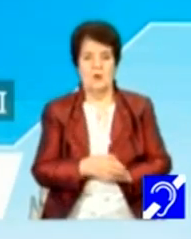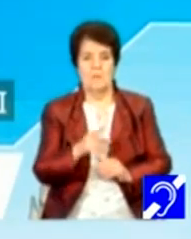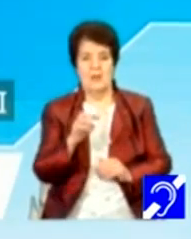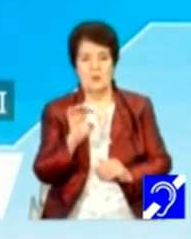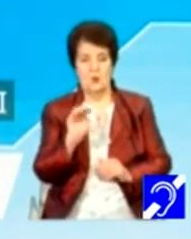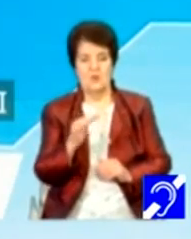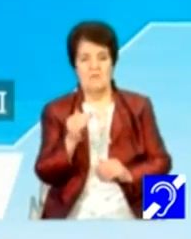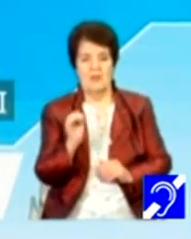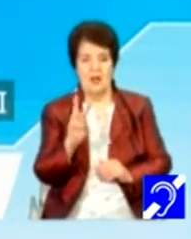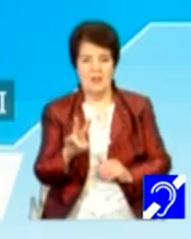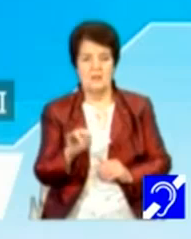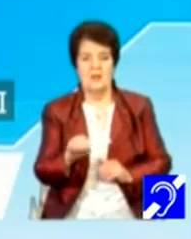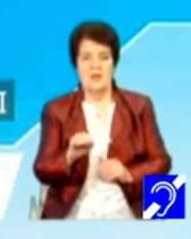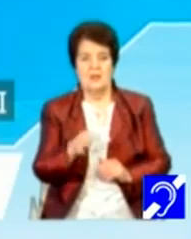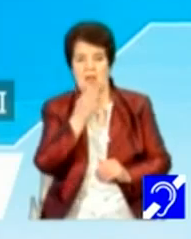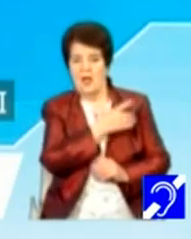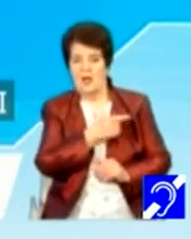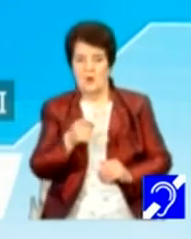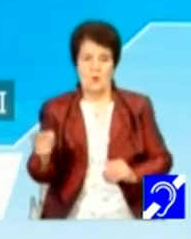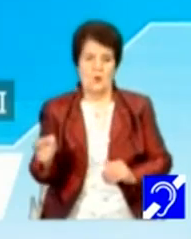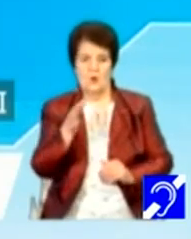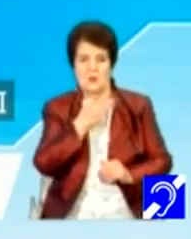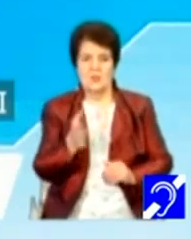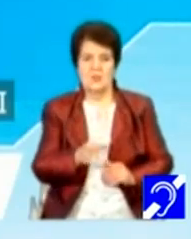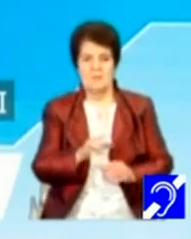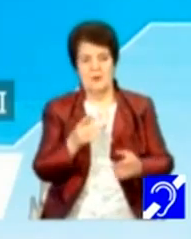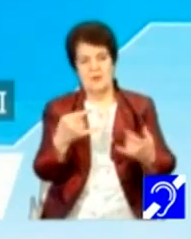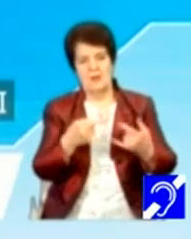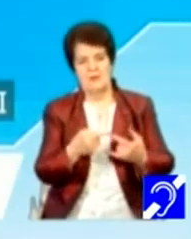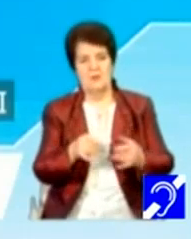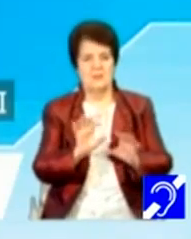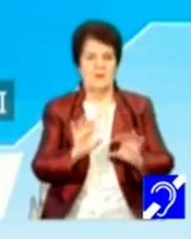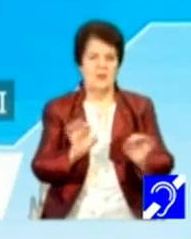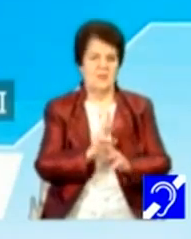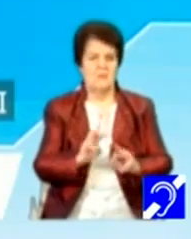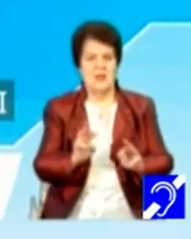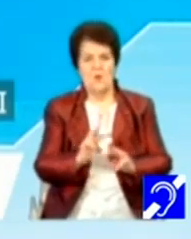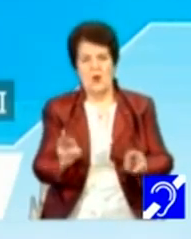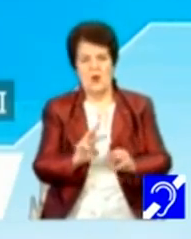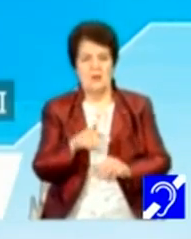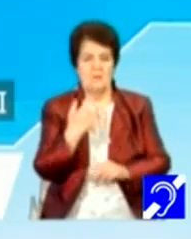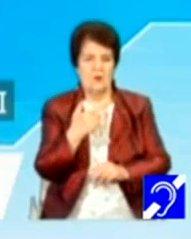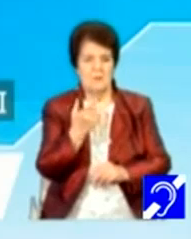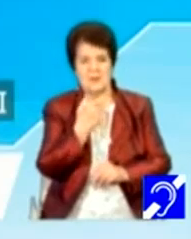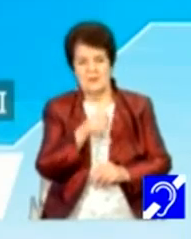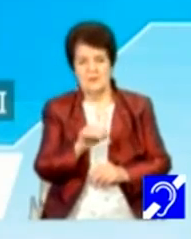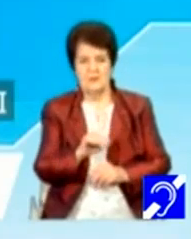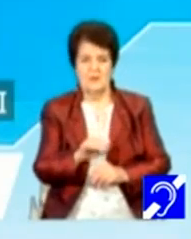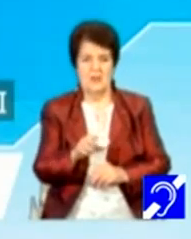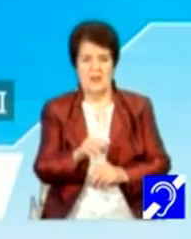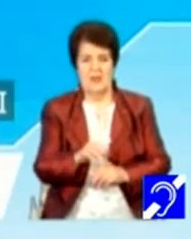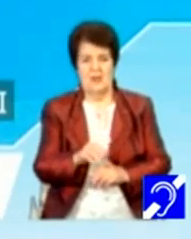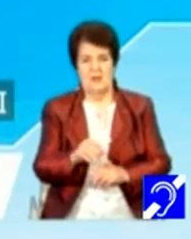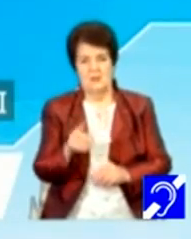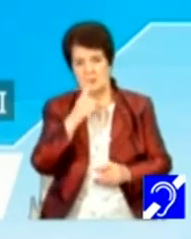Platon, Filață, toți ăștia care de-a lungul timpului, iată, ei stau, vin la televizor, vorbesc despre milioane și miliarde, noi vedem pungi cu bani, ei ne